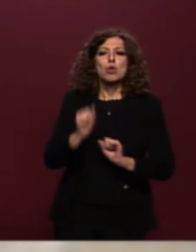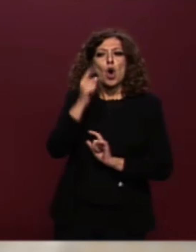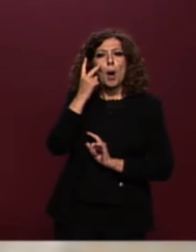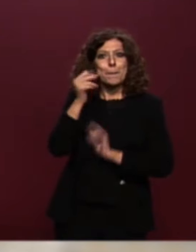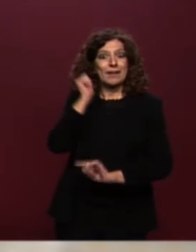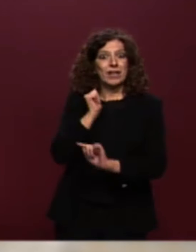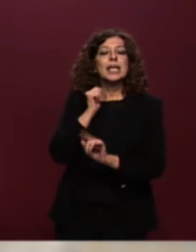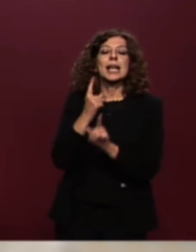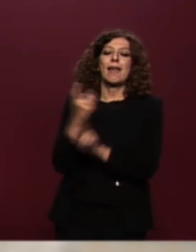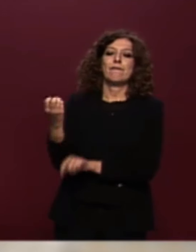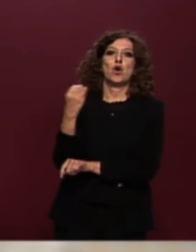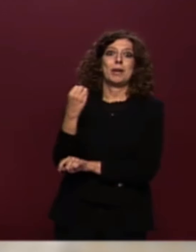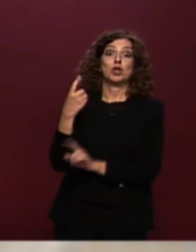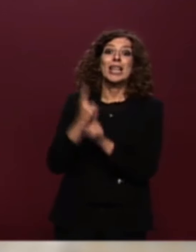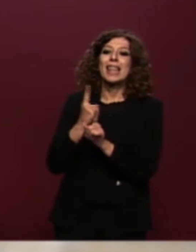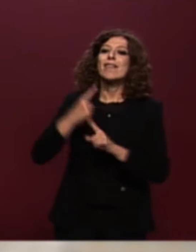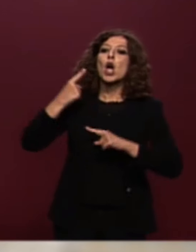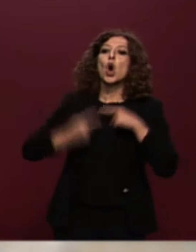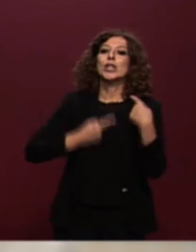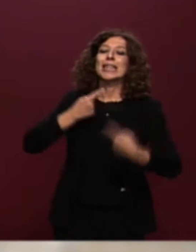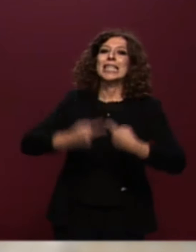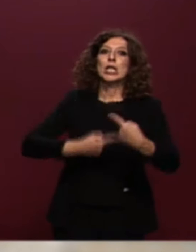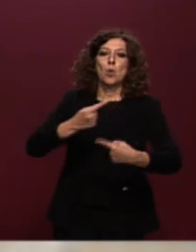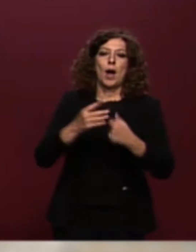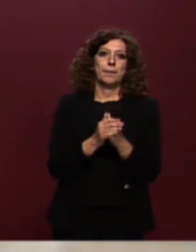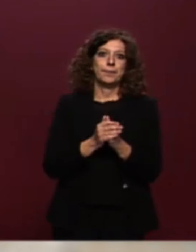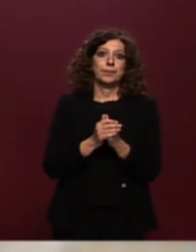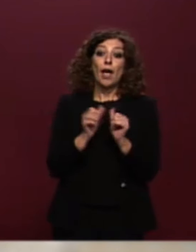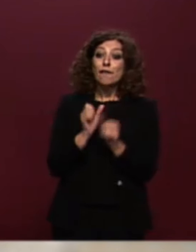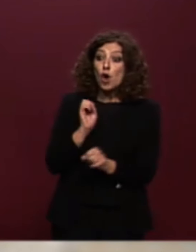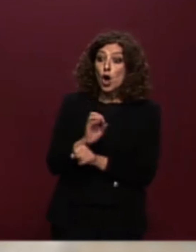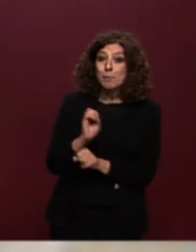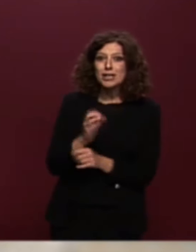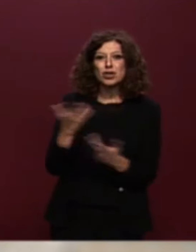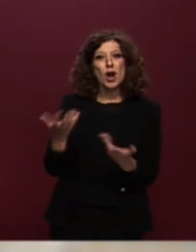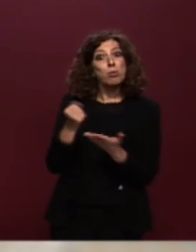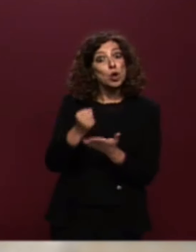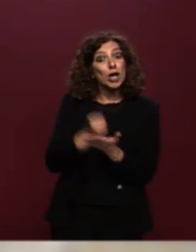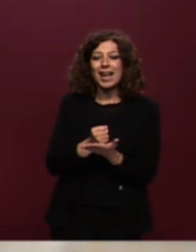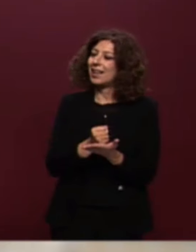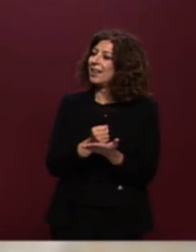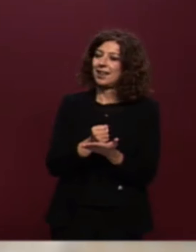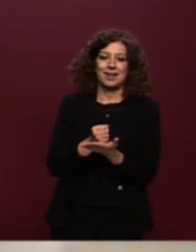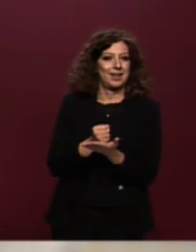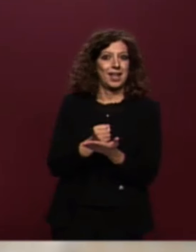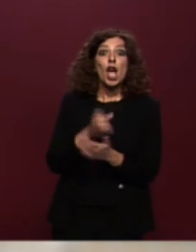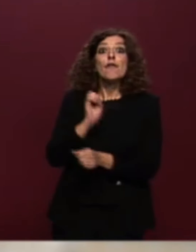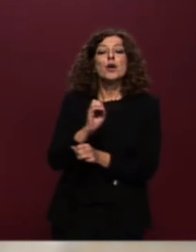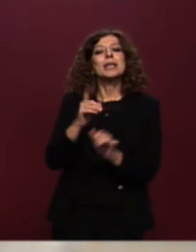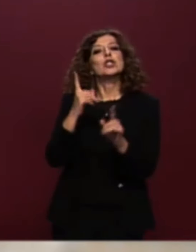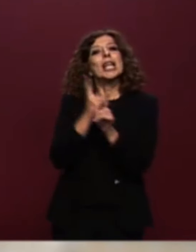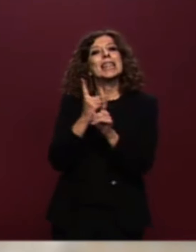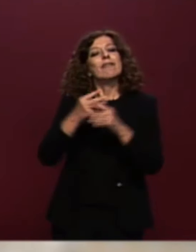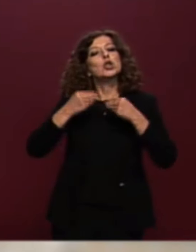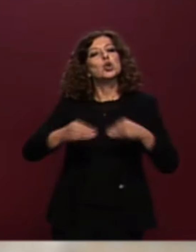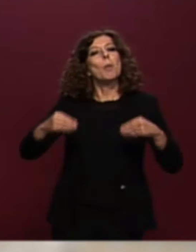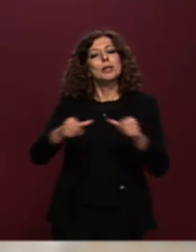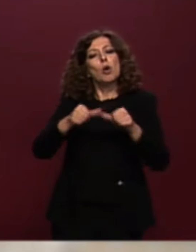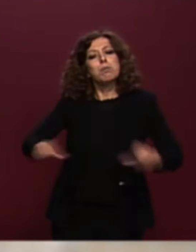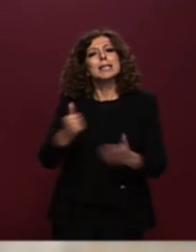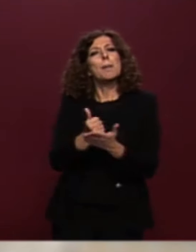e deve essere continua, appunto. La formazione non è un adempimento burocratico, ma uno strumento fondamentale